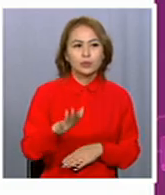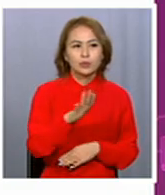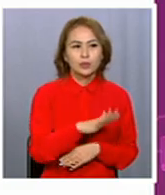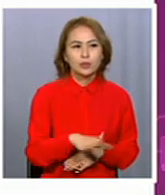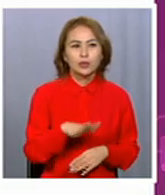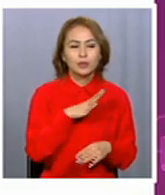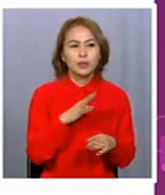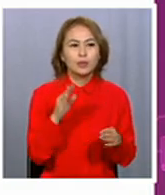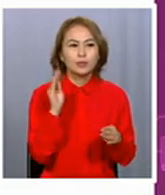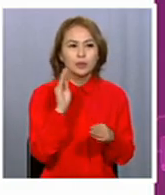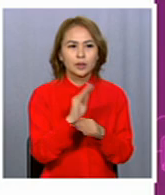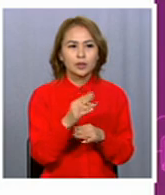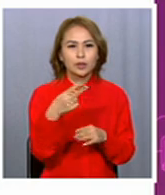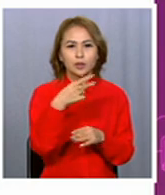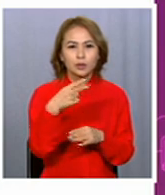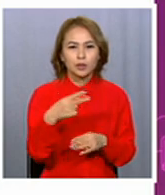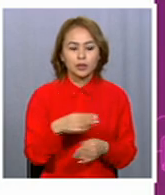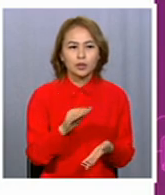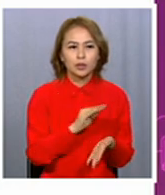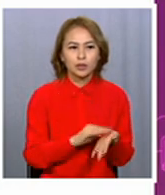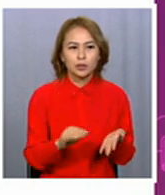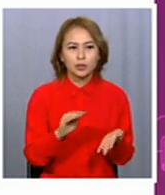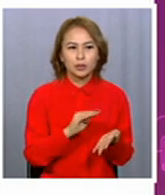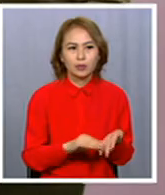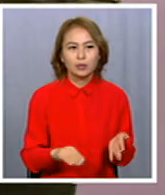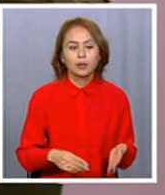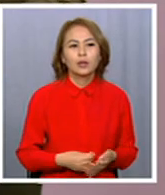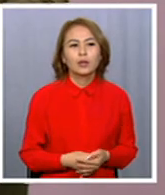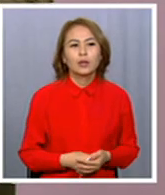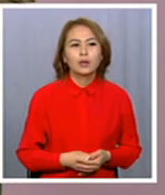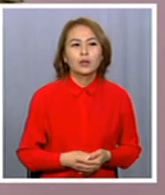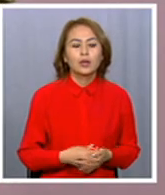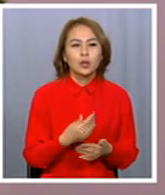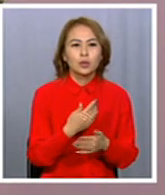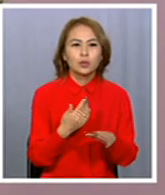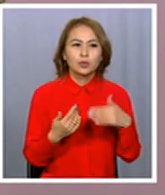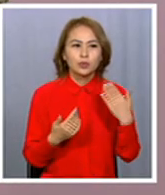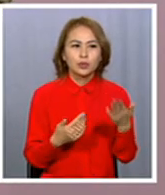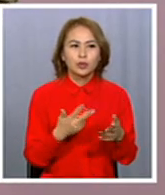өрнекті ықшамдап, теңдеулерді шешіңдер. Сол жақта